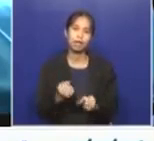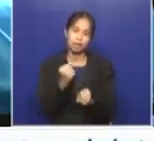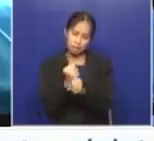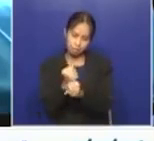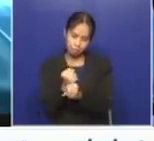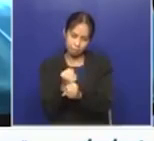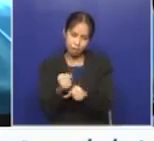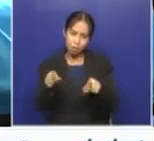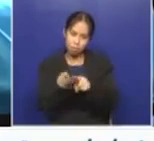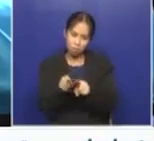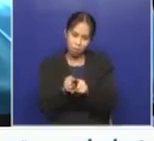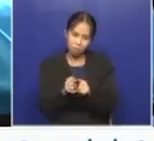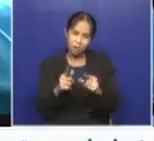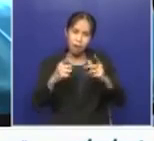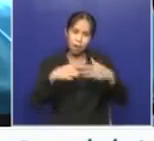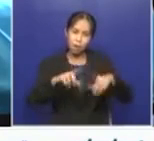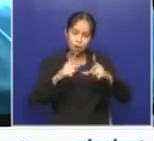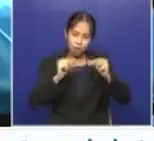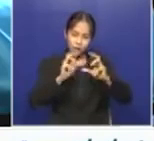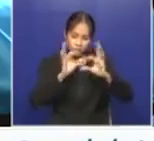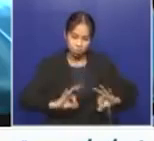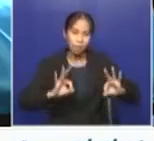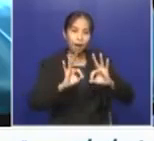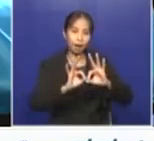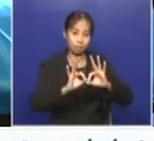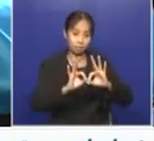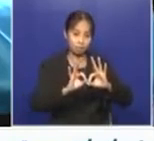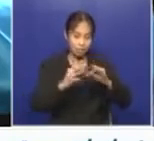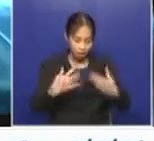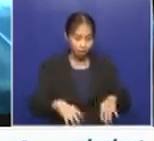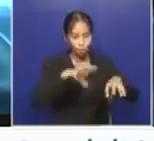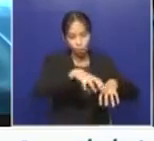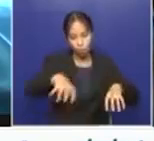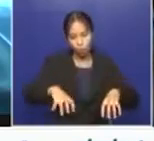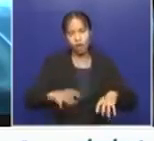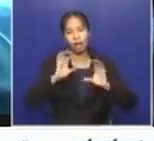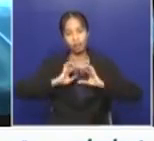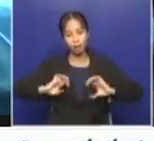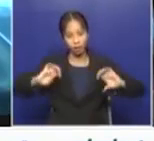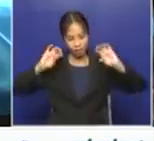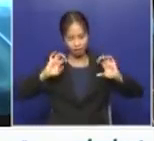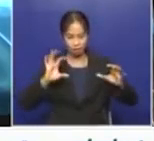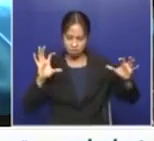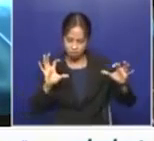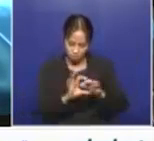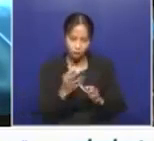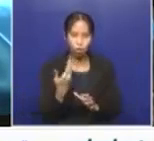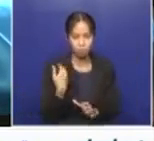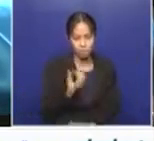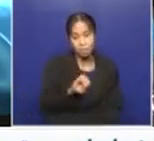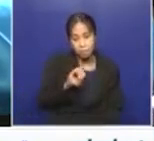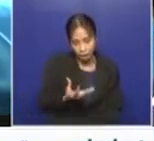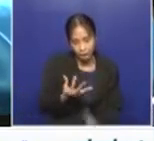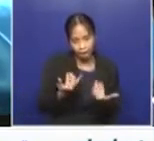การดังกล่าวเป็นเรื่องใหญ่แล้วเกี่ยวข้องกับหน่วยงานของรัฐหลายภาคส่วนจึงฝากท่านประธานผ่านไปยังนายกรัฐม